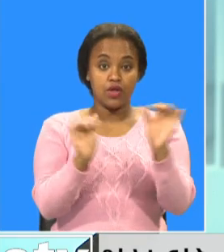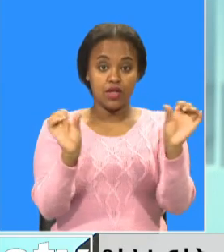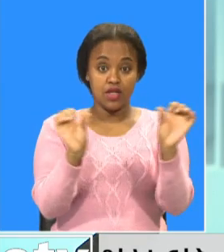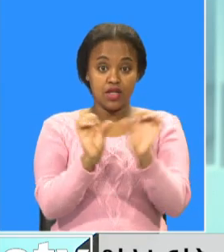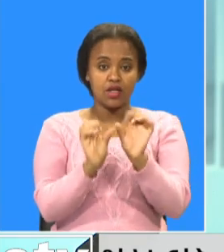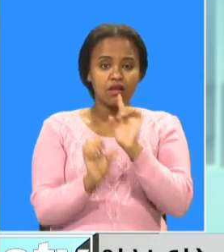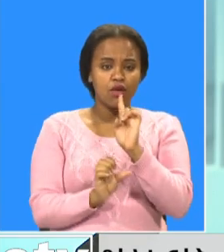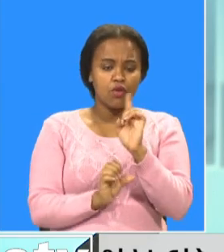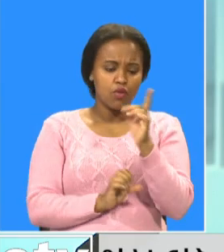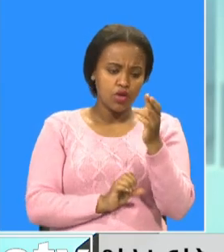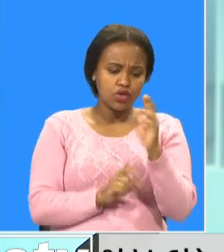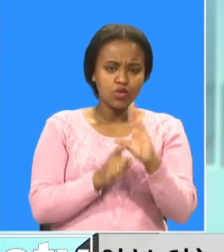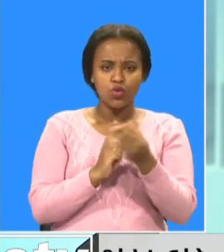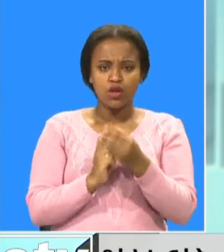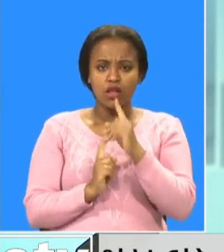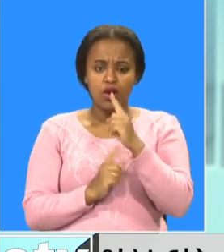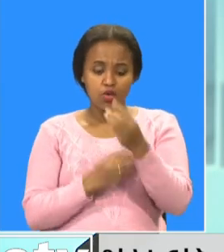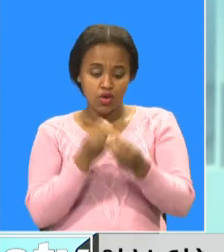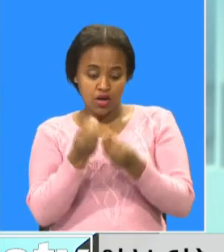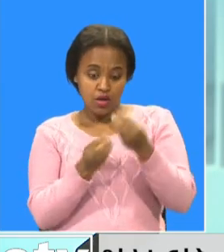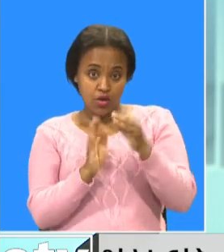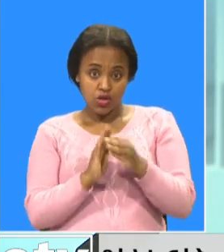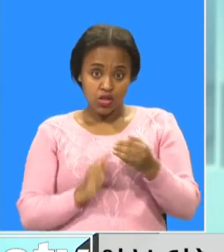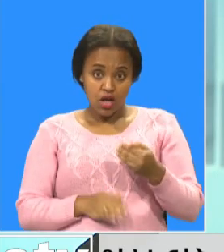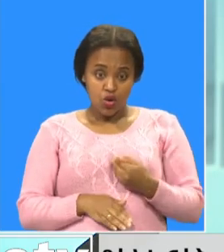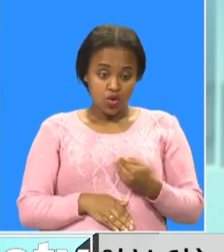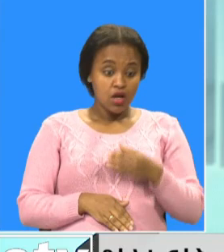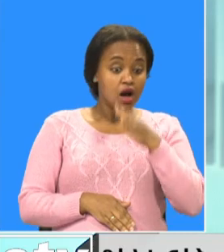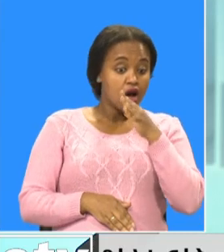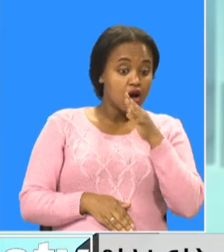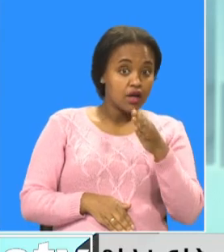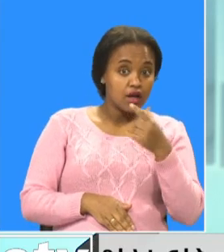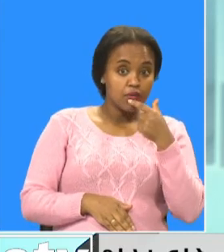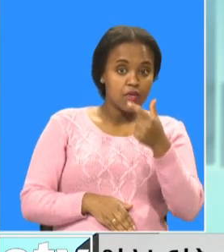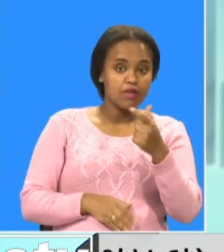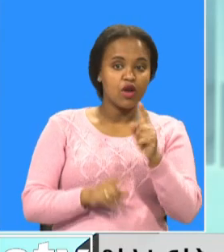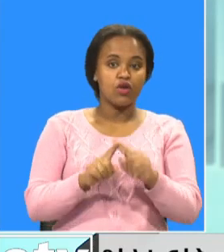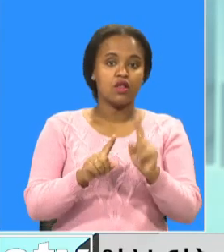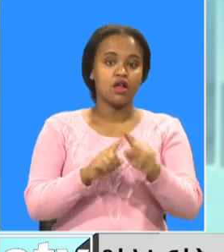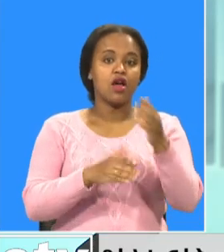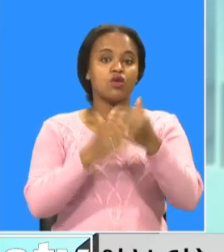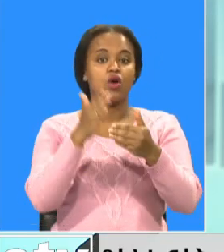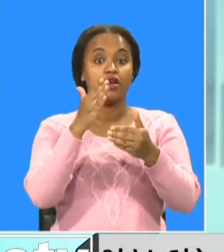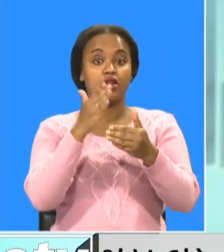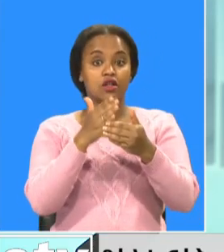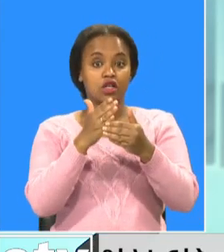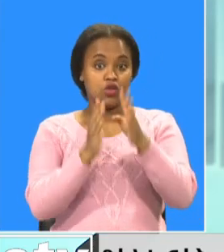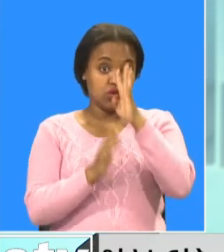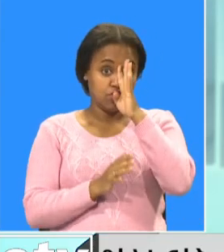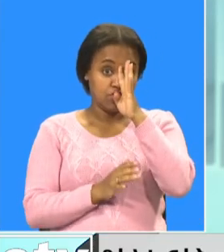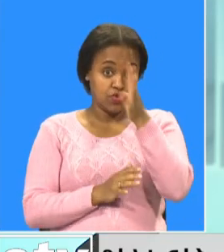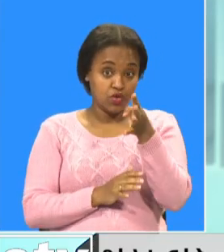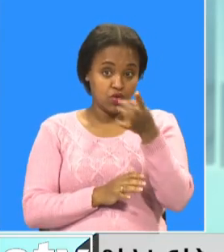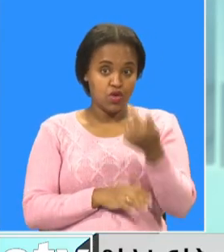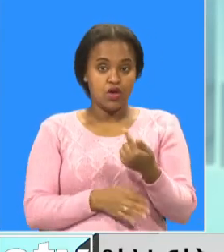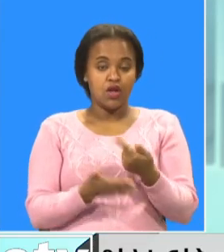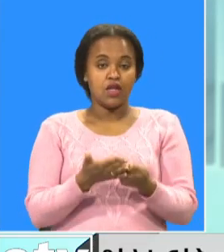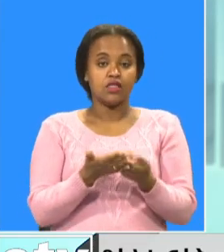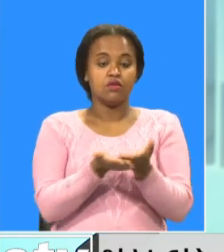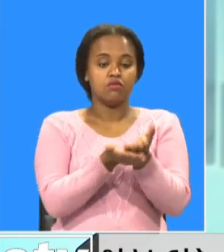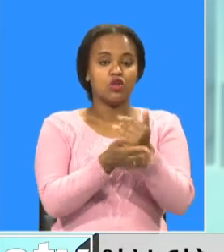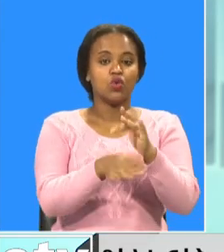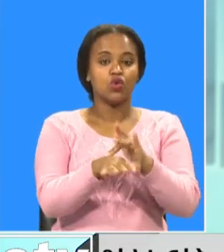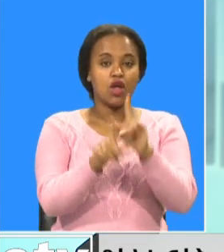ልክ ነው ወይስ ሁኔታ ነው ገበያ ላይ ያሉት አይደለም የሚለውን የተለያዩ አደረጃጀቶችን ፈጥሮ እነዚህን ምርቶች ላይ